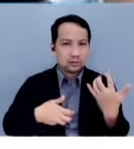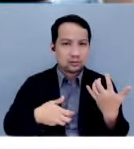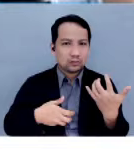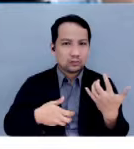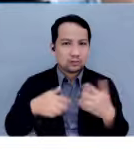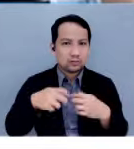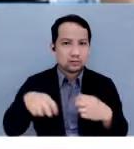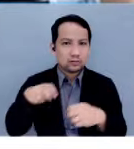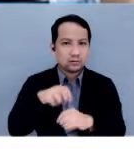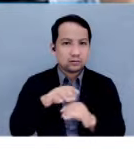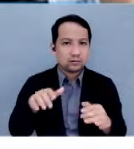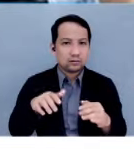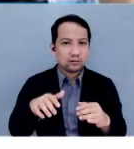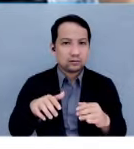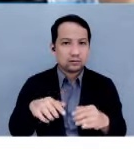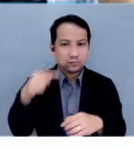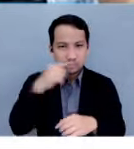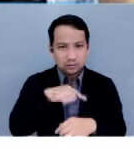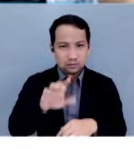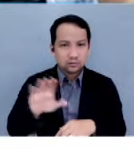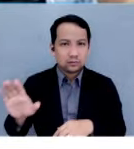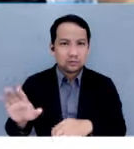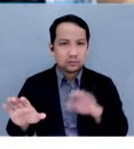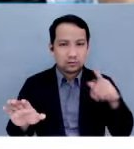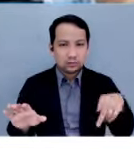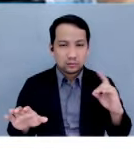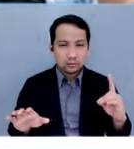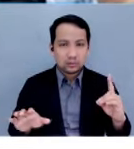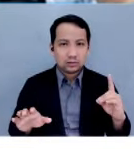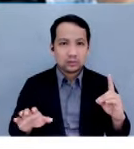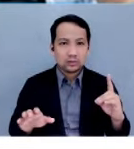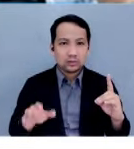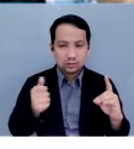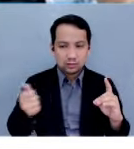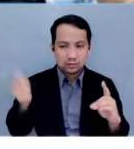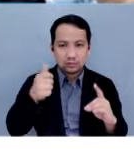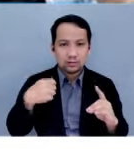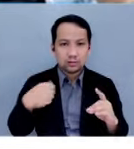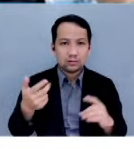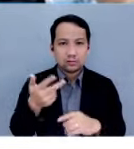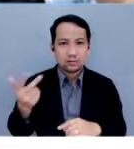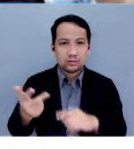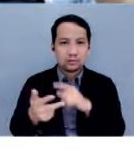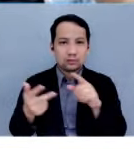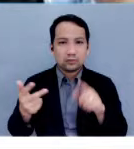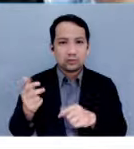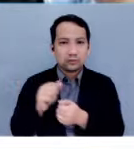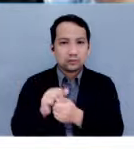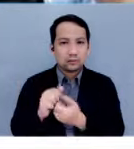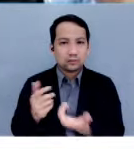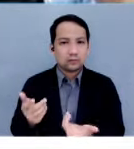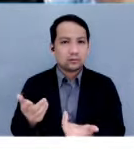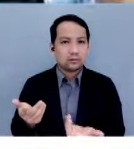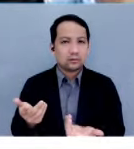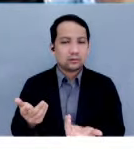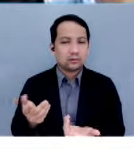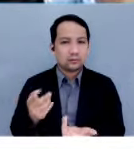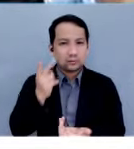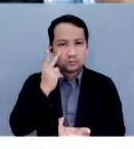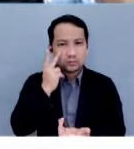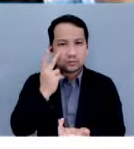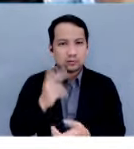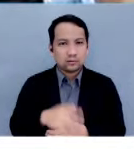na napakasinungaling kasama na si PD, chief of police at itong tatlong alipores nila. You see, Colonel, you're a